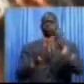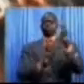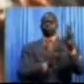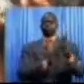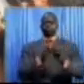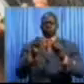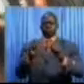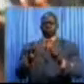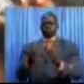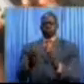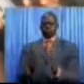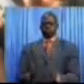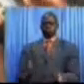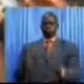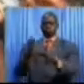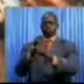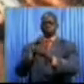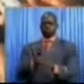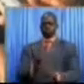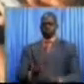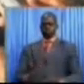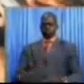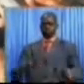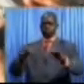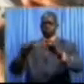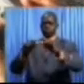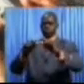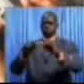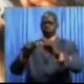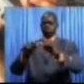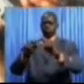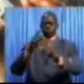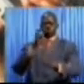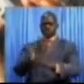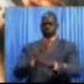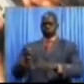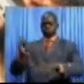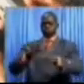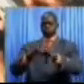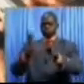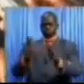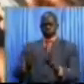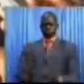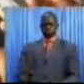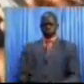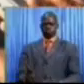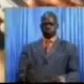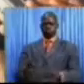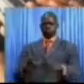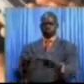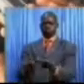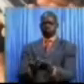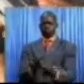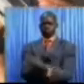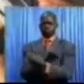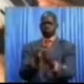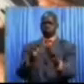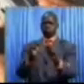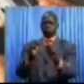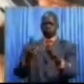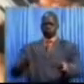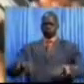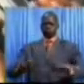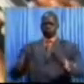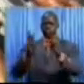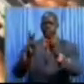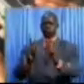peut tout de suite prendre un geste simple, juste mettre quelqu'un dans une position peut sauver la vie de la personne. Quand